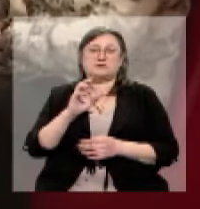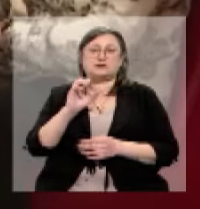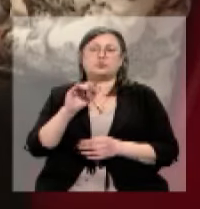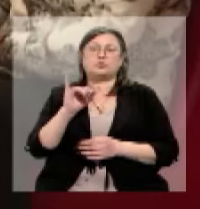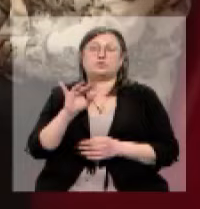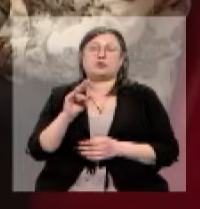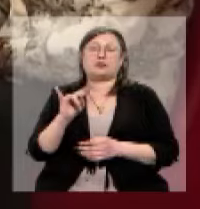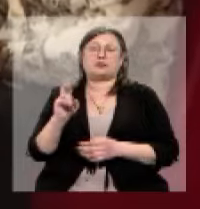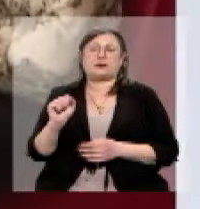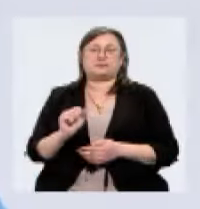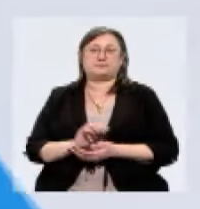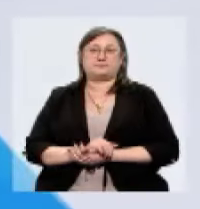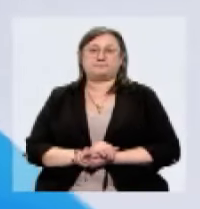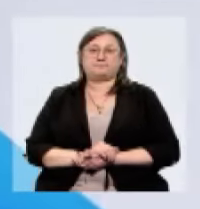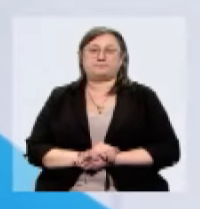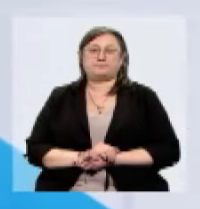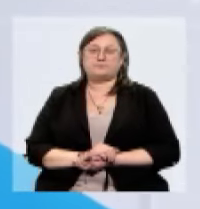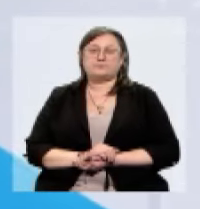өтті.